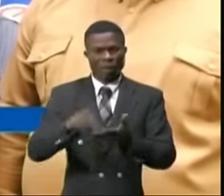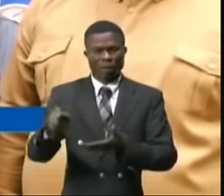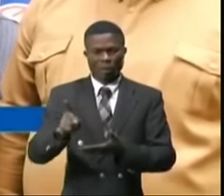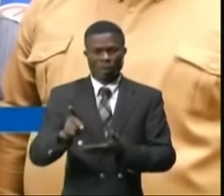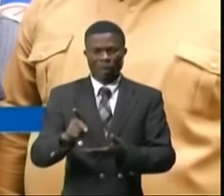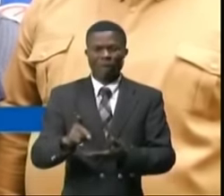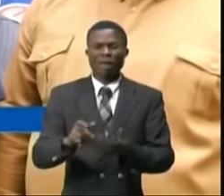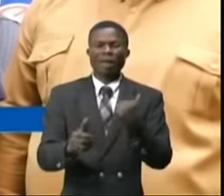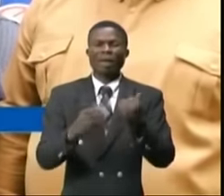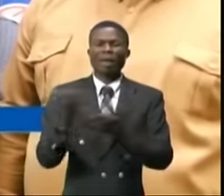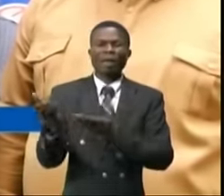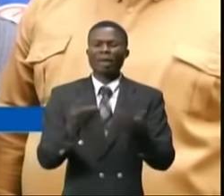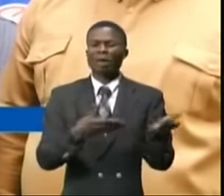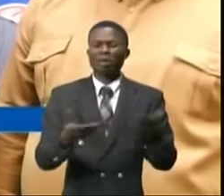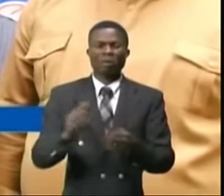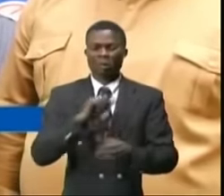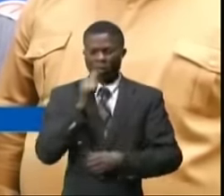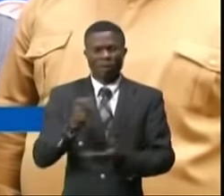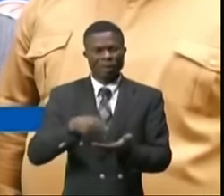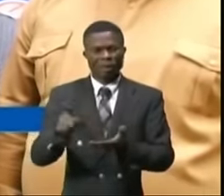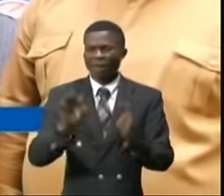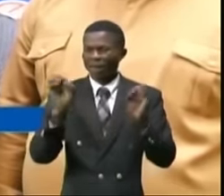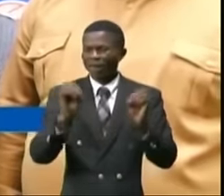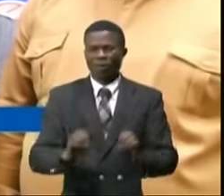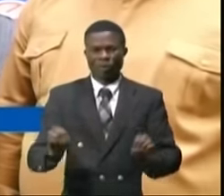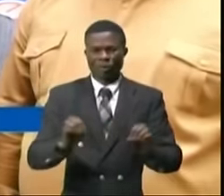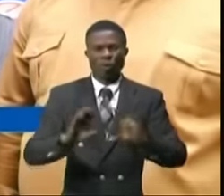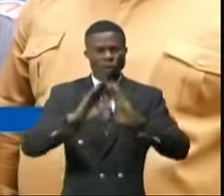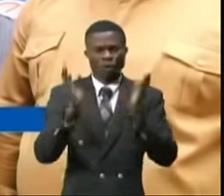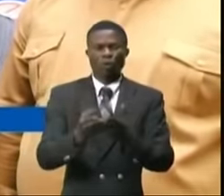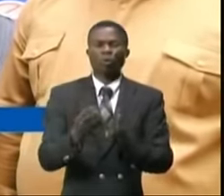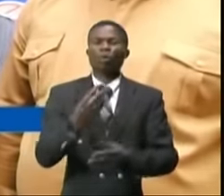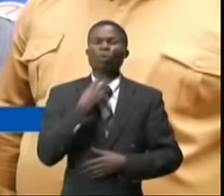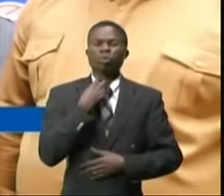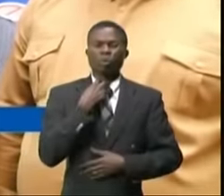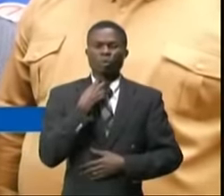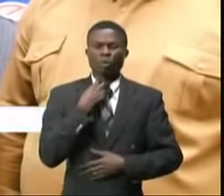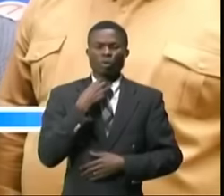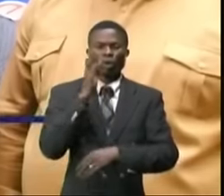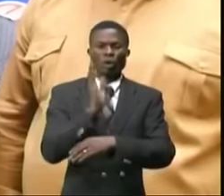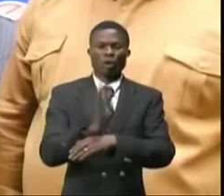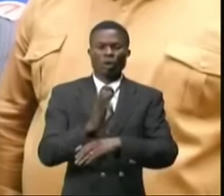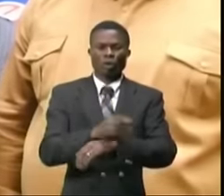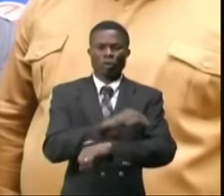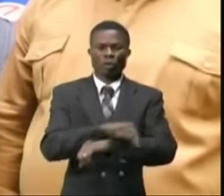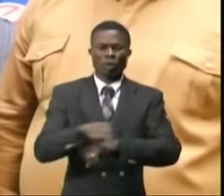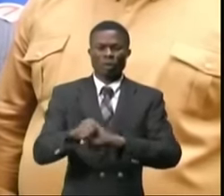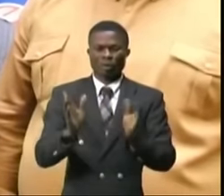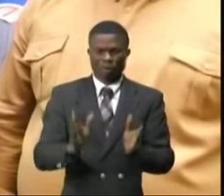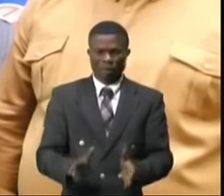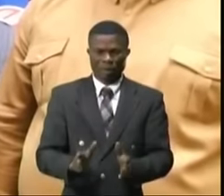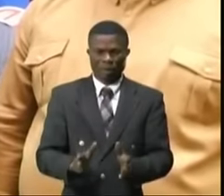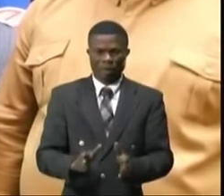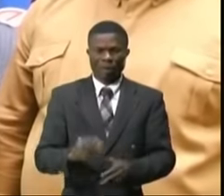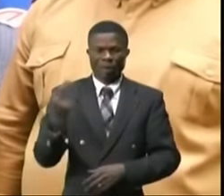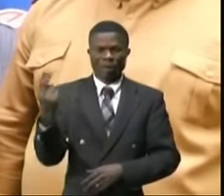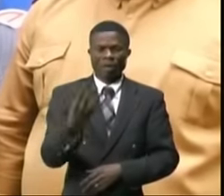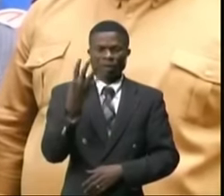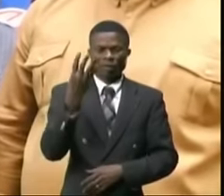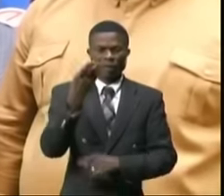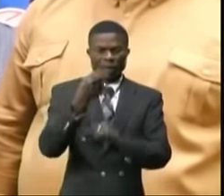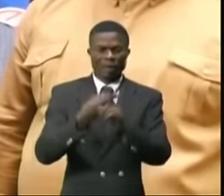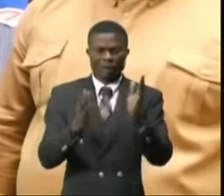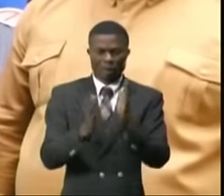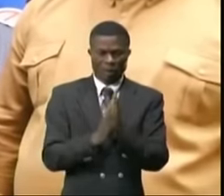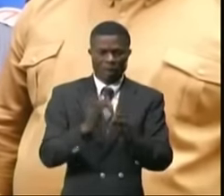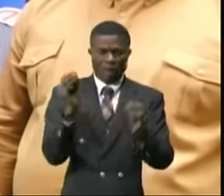nos fournisseurs, nous ne savons pas payer les salaires. Tout est bloqué par les conseils d'administration. Donc, le 24 octobre, il y a